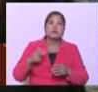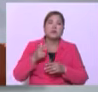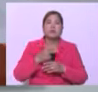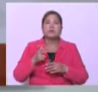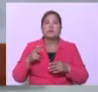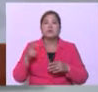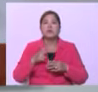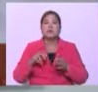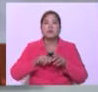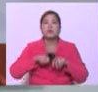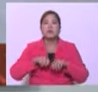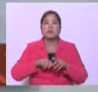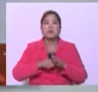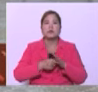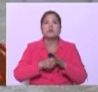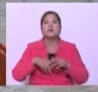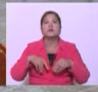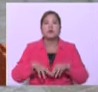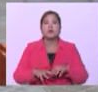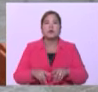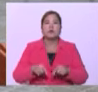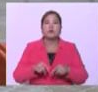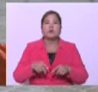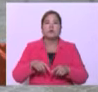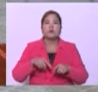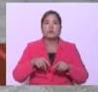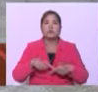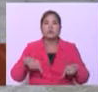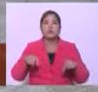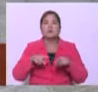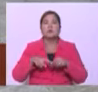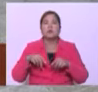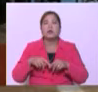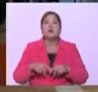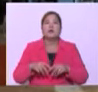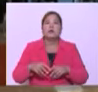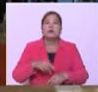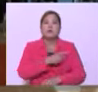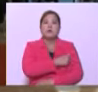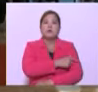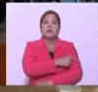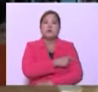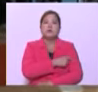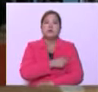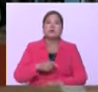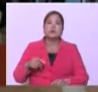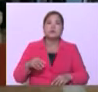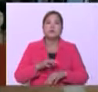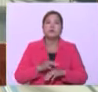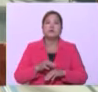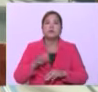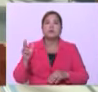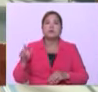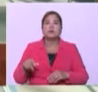12 закрытых участках голосовали подопечные учреждения уголовно-исполнительной системы, а также пациенты медицинских организаций. Всего в Мангыстауской